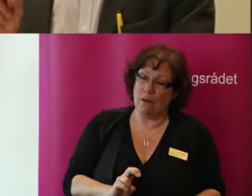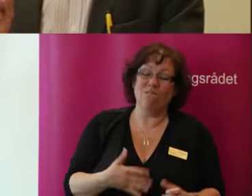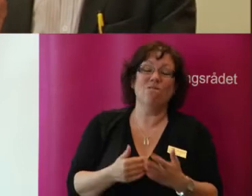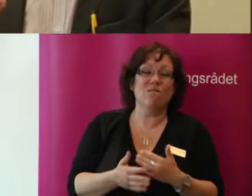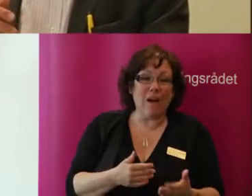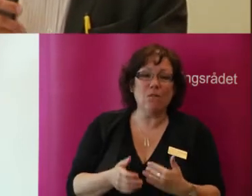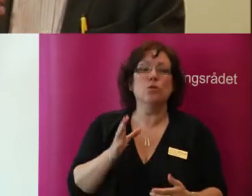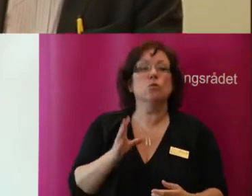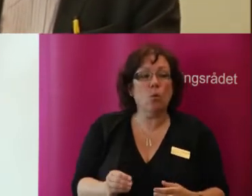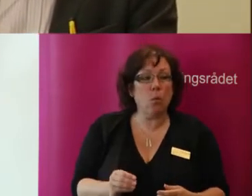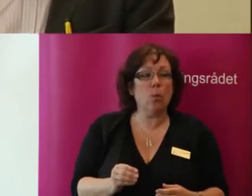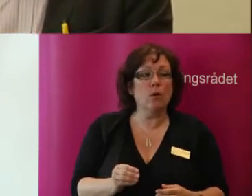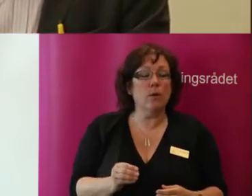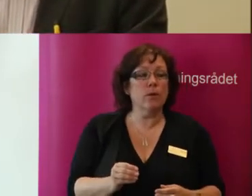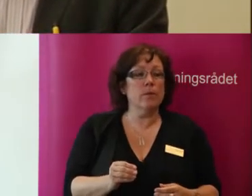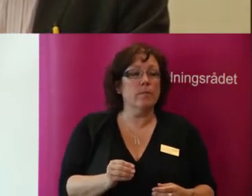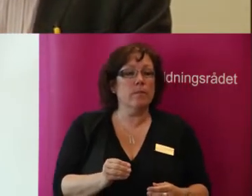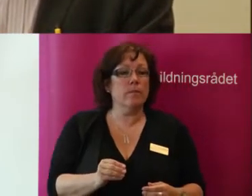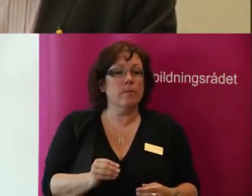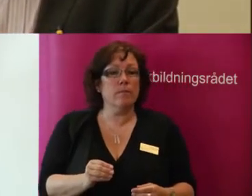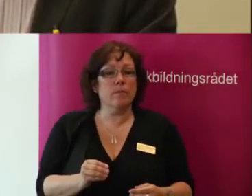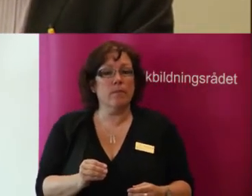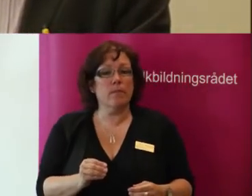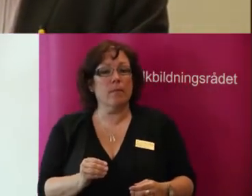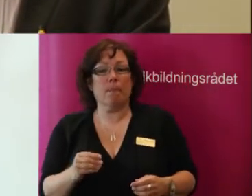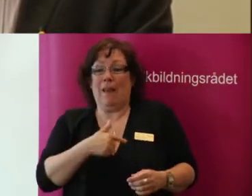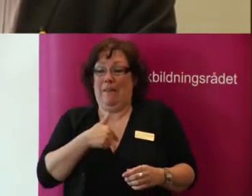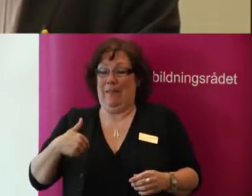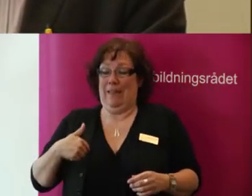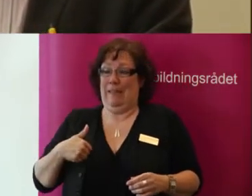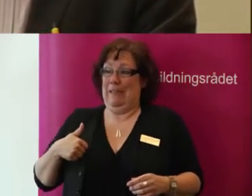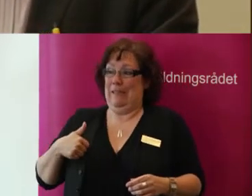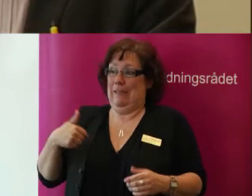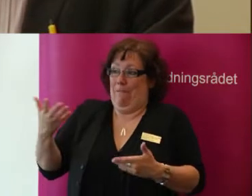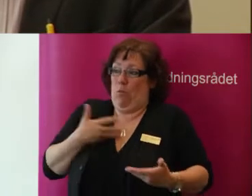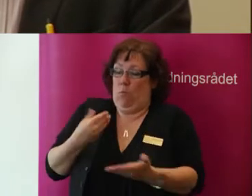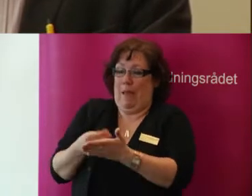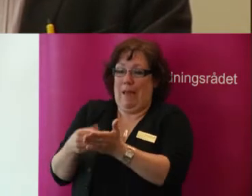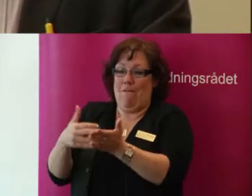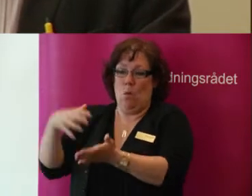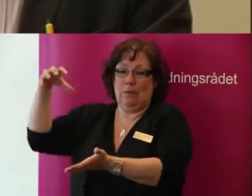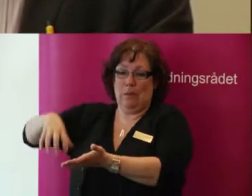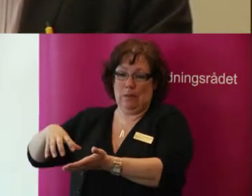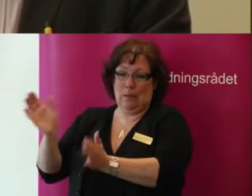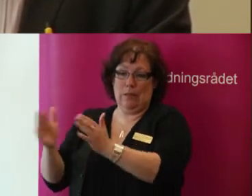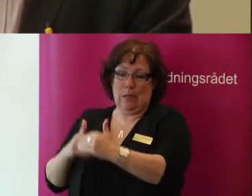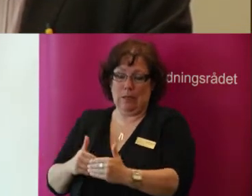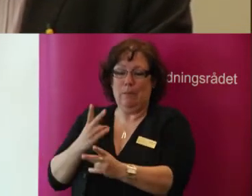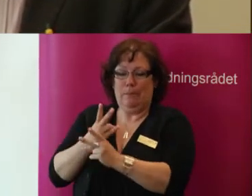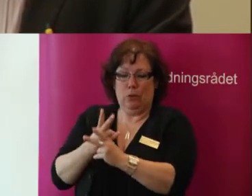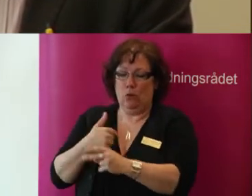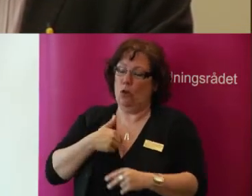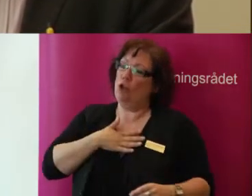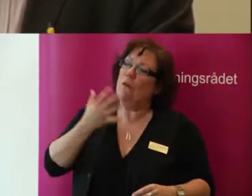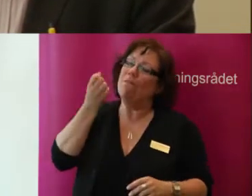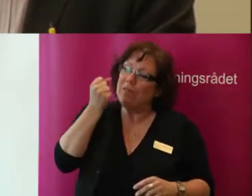här, vi är en verksamhet som finansieras med statsmedel, och det har varit oerhört angeläget för mig i arbetet med den